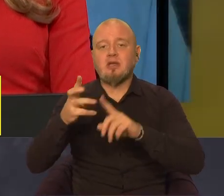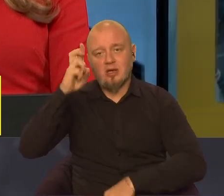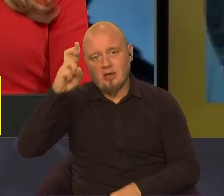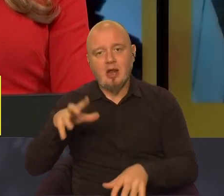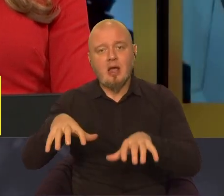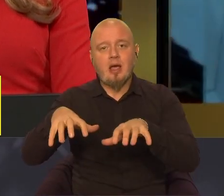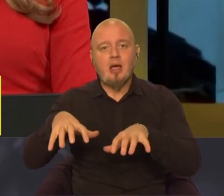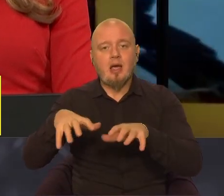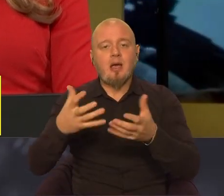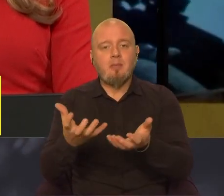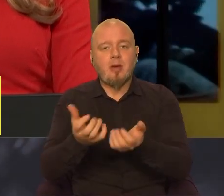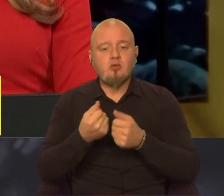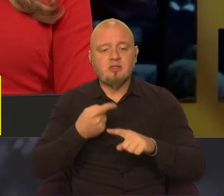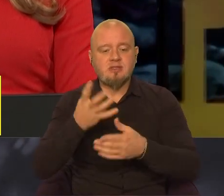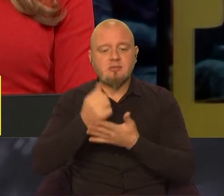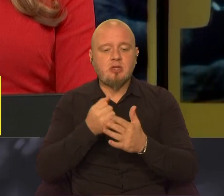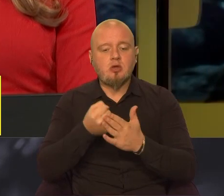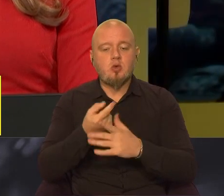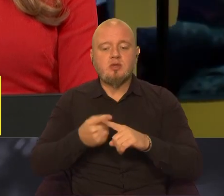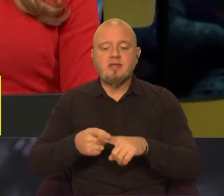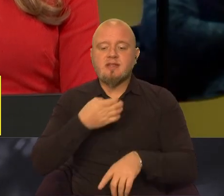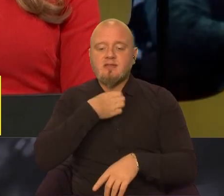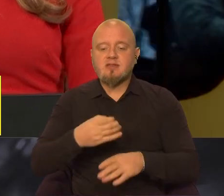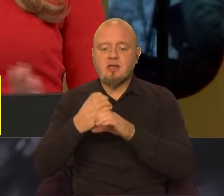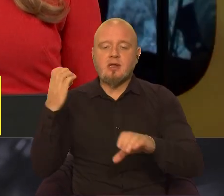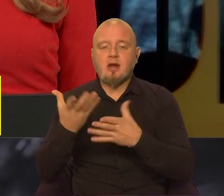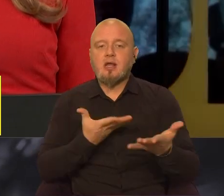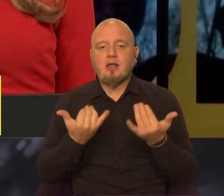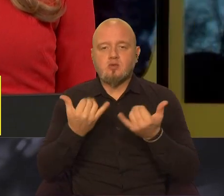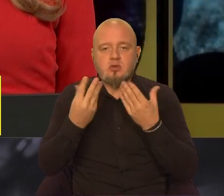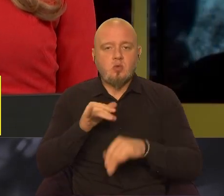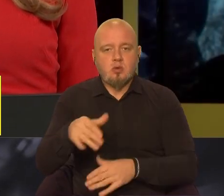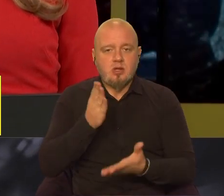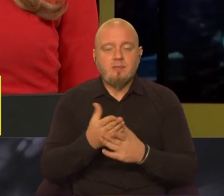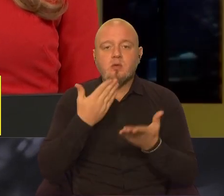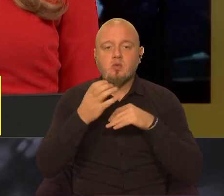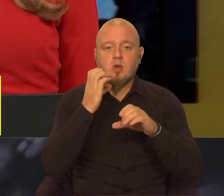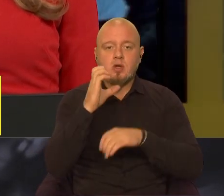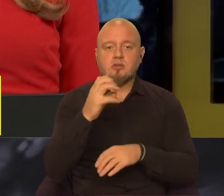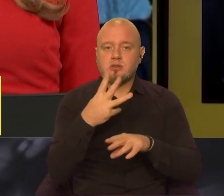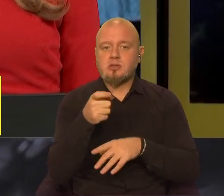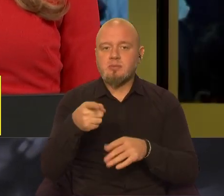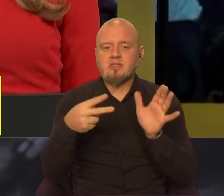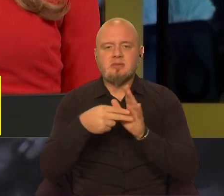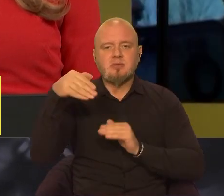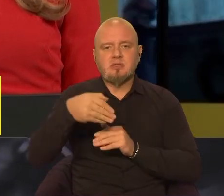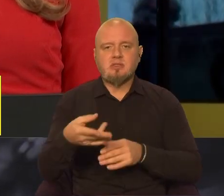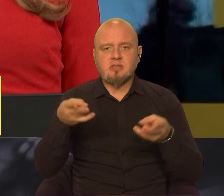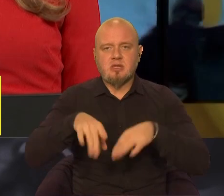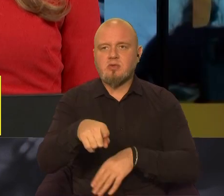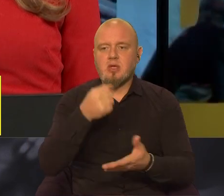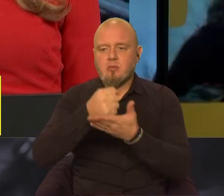беручи ті запчастини саме до тих дефіцитних ракет, які на сьогоднішній день у них є. Щодо С-300, то там 7 тисяч залишилось, вони б'ють ними